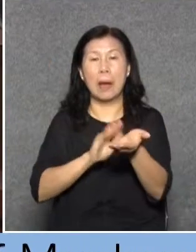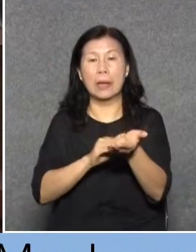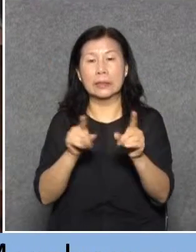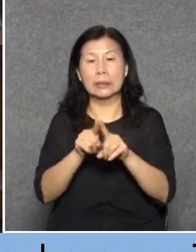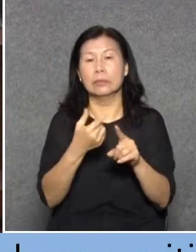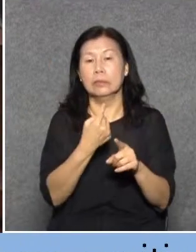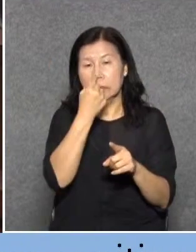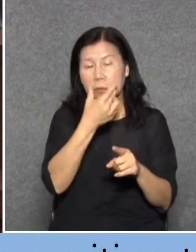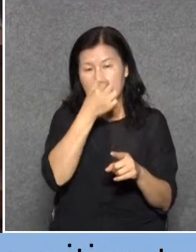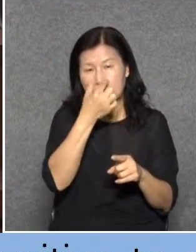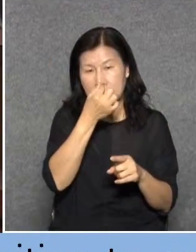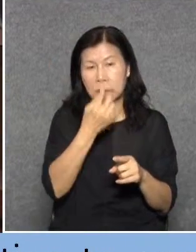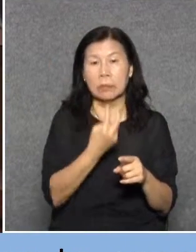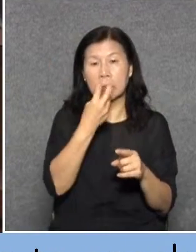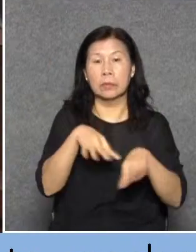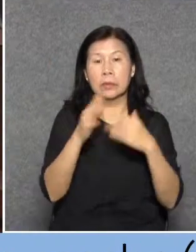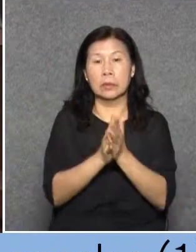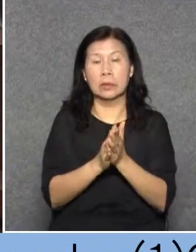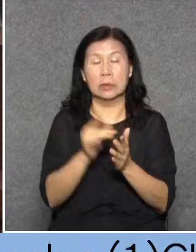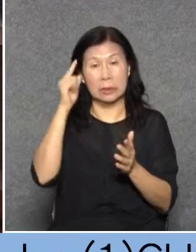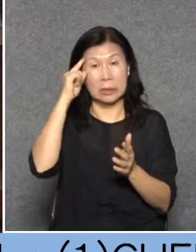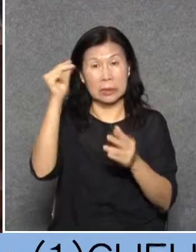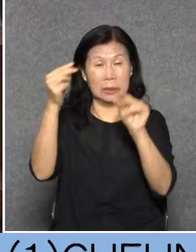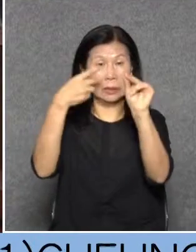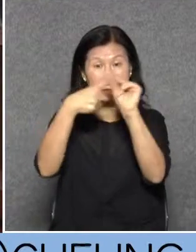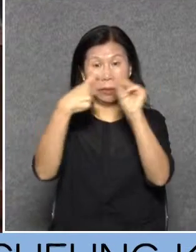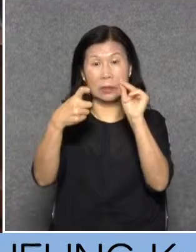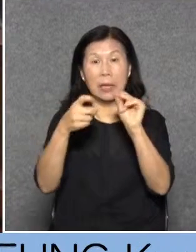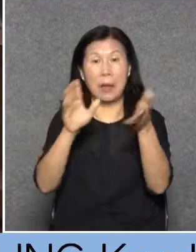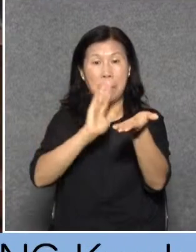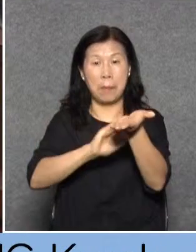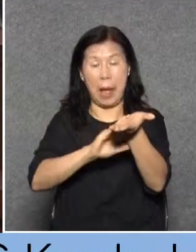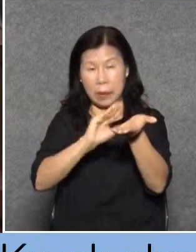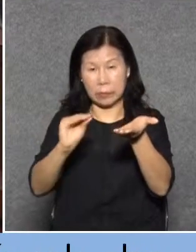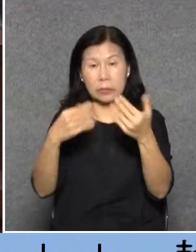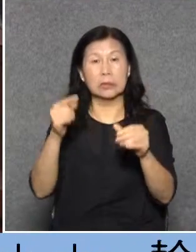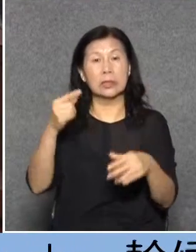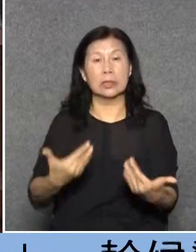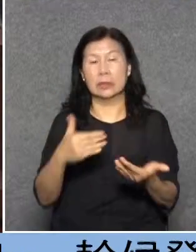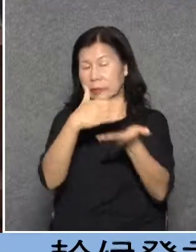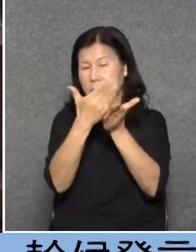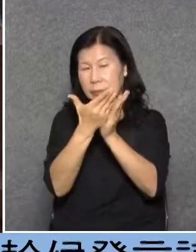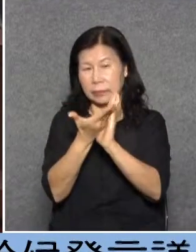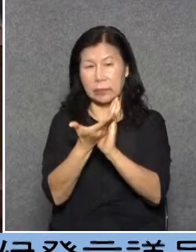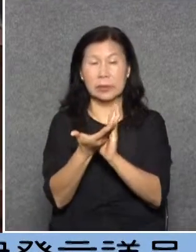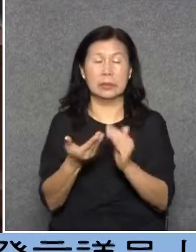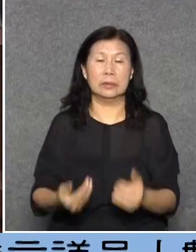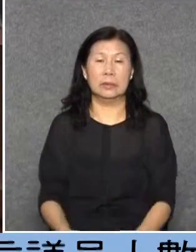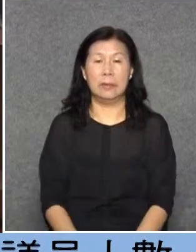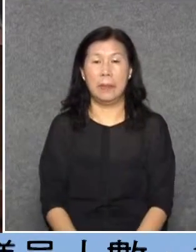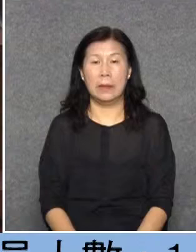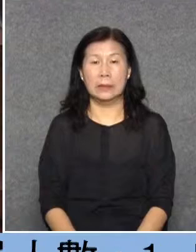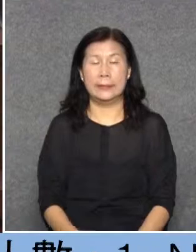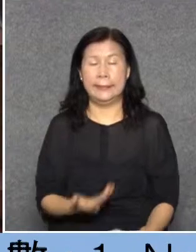流感啦。香港係啱啱經過79天嘅流感之後，啱啱大病初癒。對於任何克